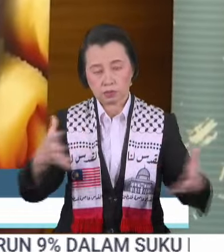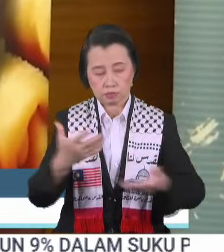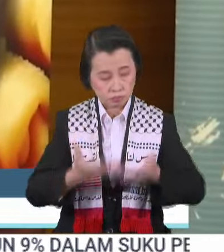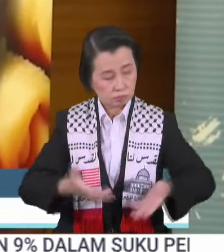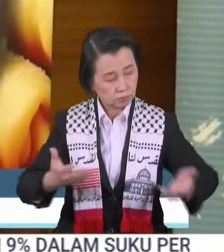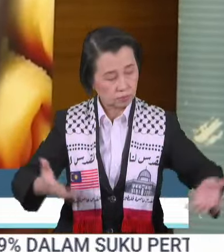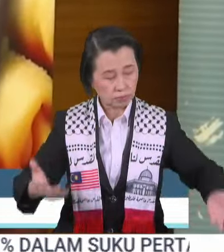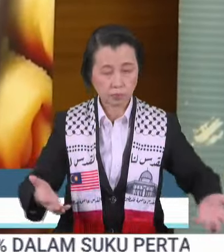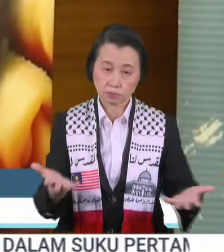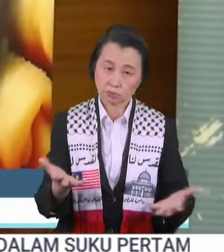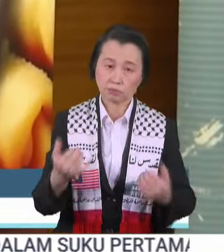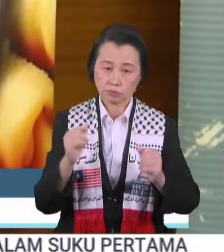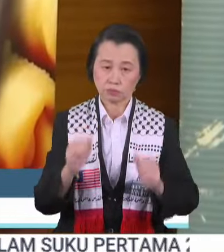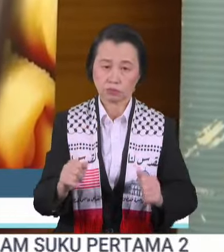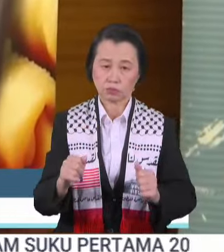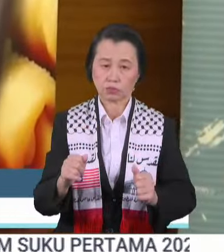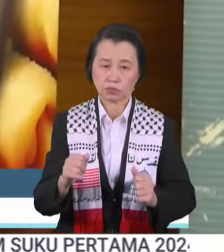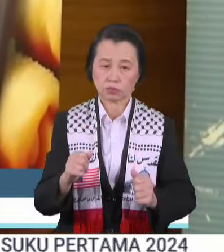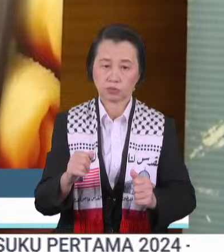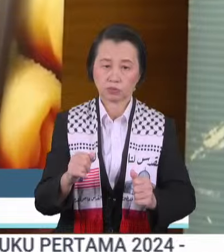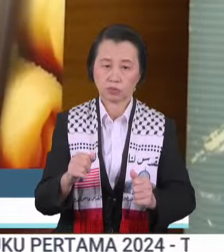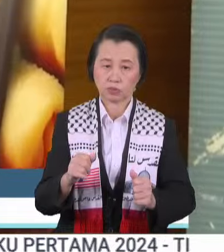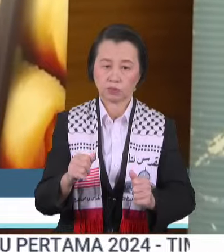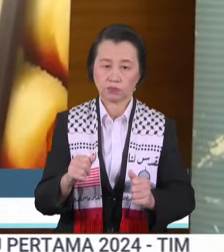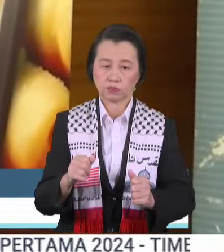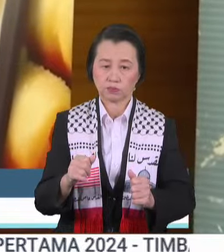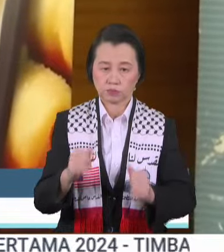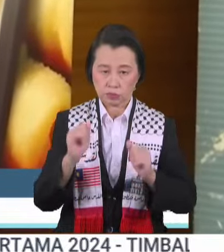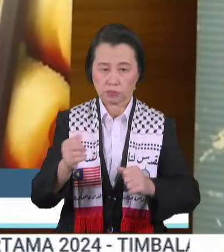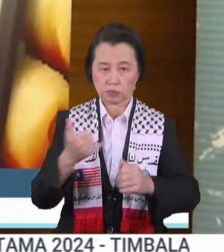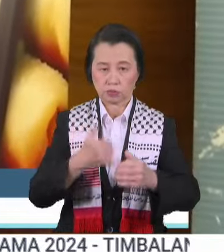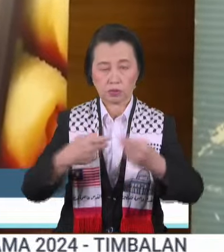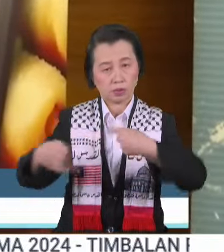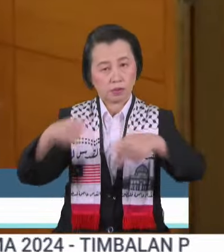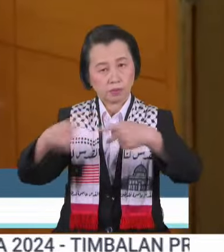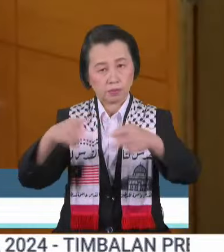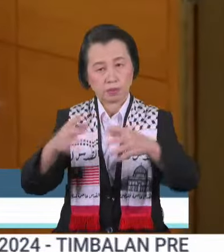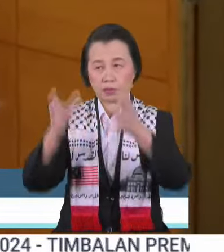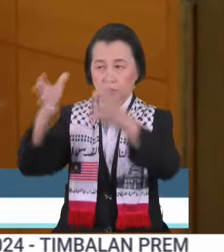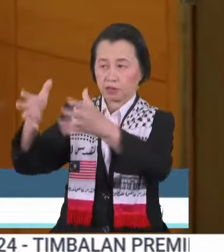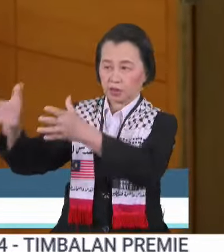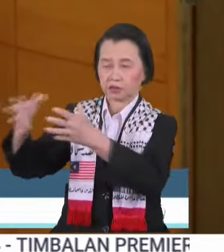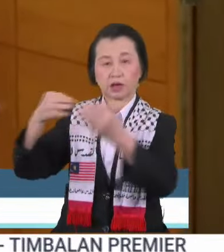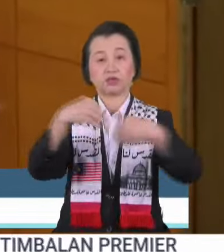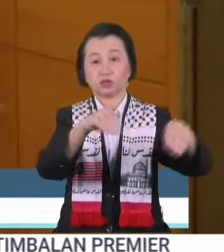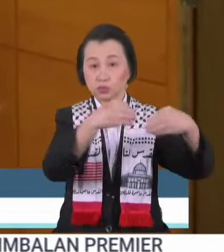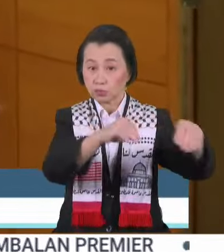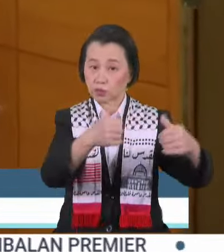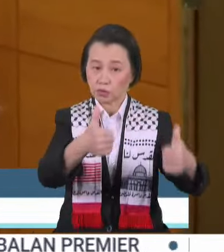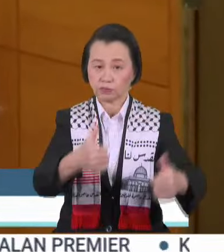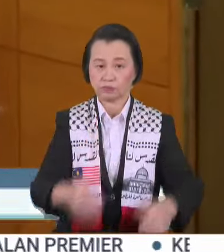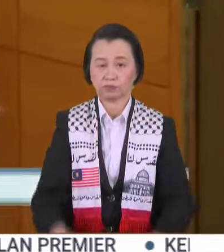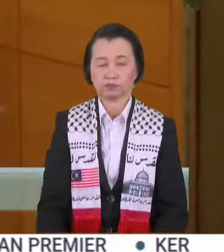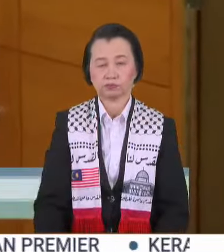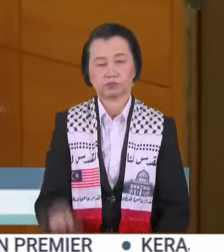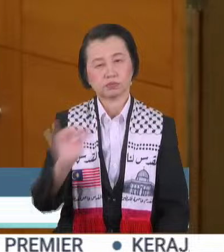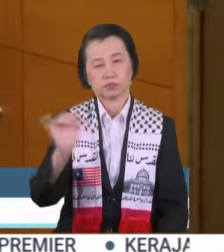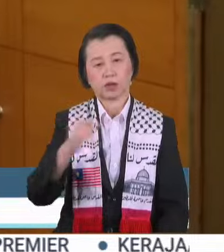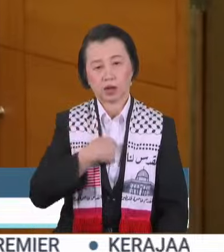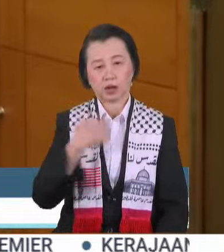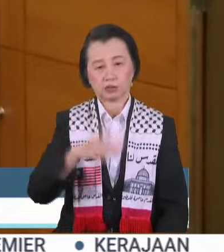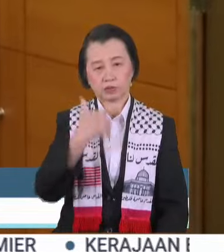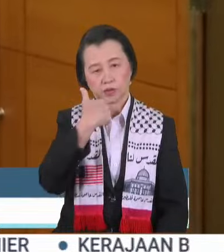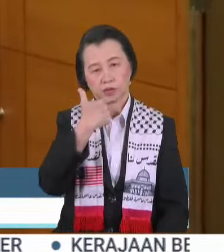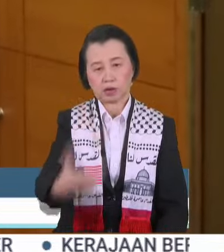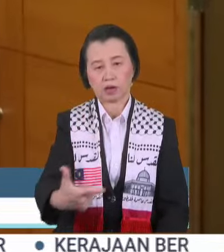produk. Boleh masuk, rasa yakin lah boleh masuk ke pasar raya. Macam saya dah memang lama meniaga kan, dan orang dah